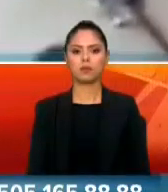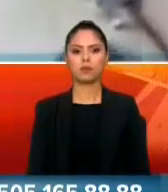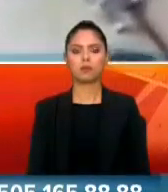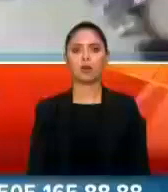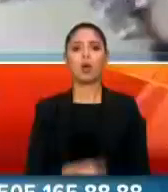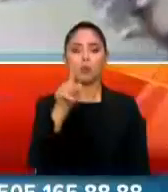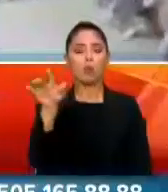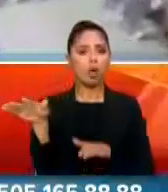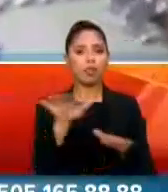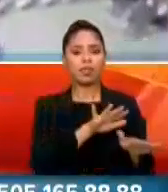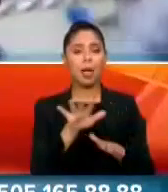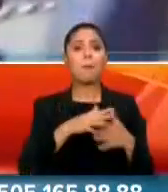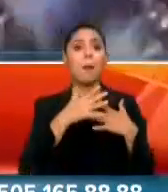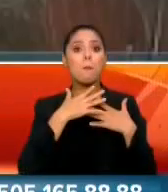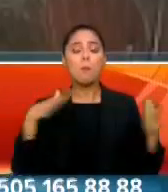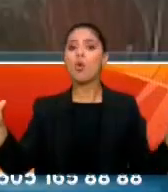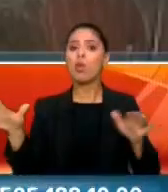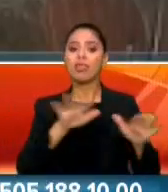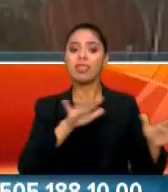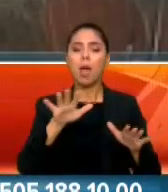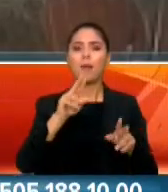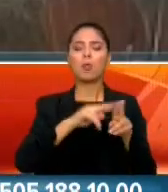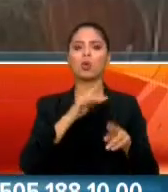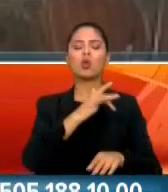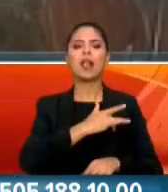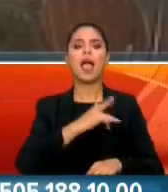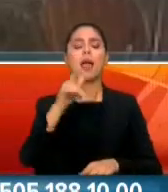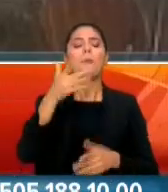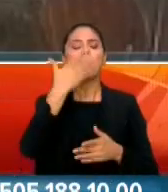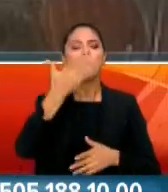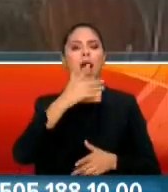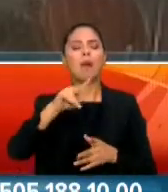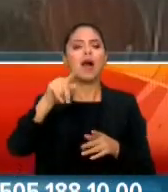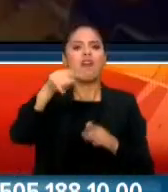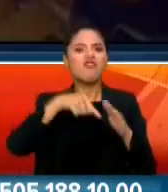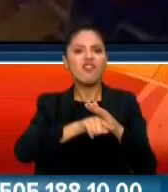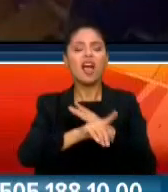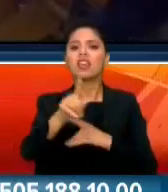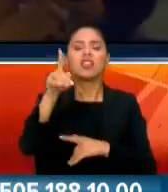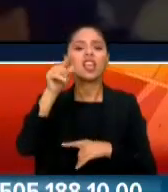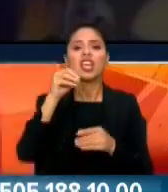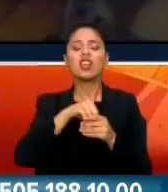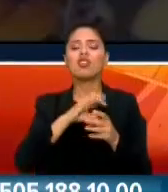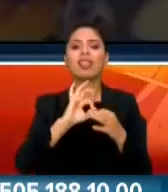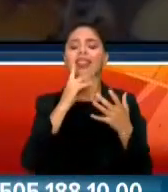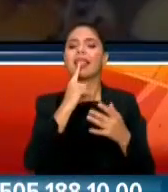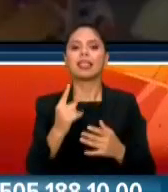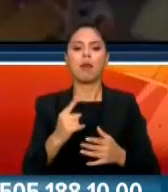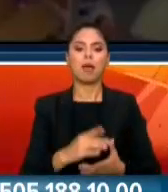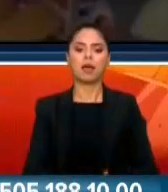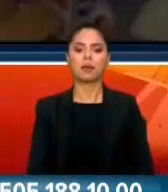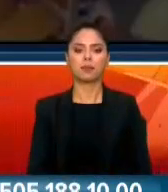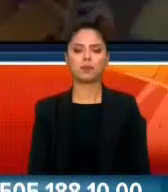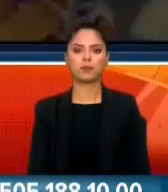Peki bu Sarsıntı büyük bir deprem beklenen Kuzey Marmara fay hattı için ne ifade ediyor geçerse ki depremden